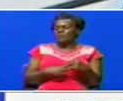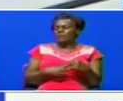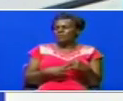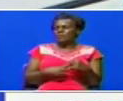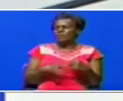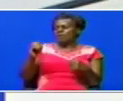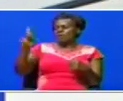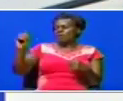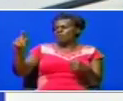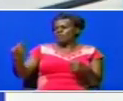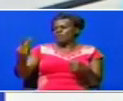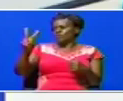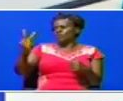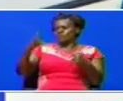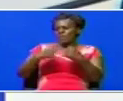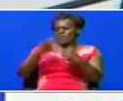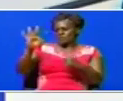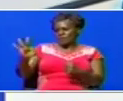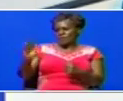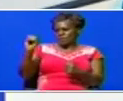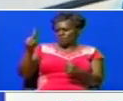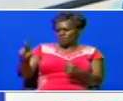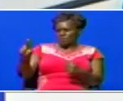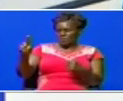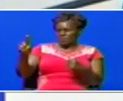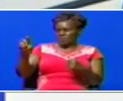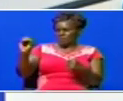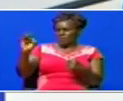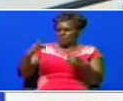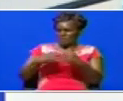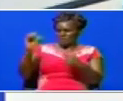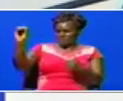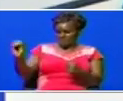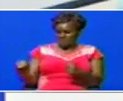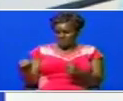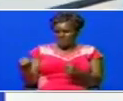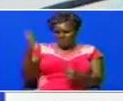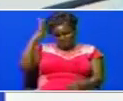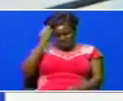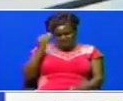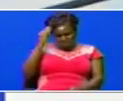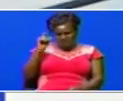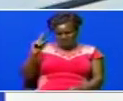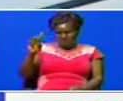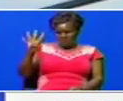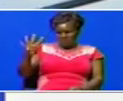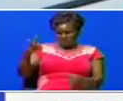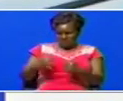John Ekur Okot, 283, 0.09%. Mohamed Dida, 148,